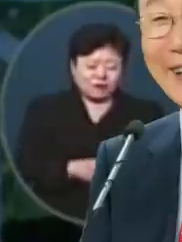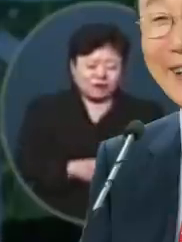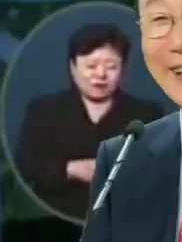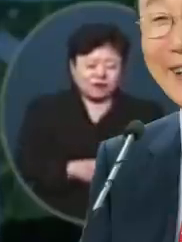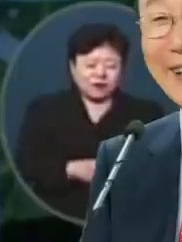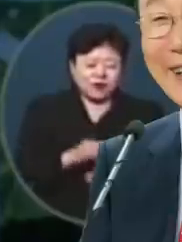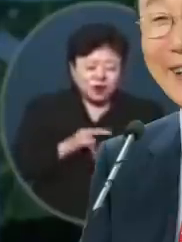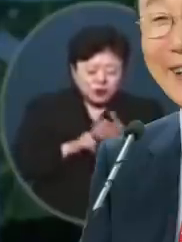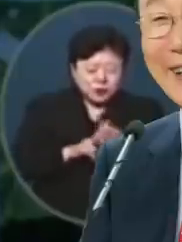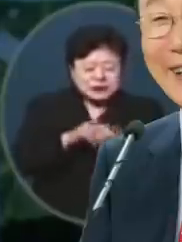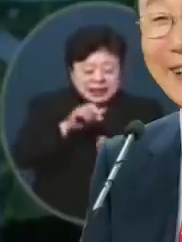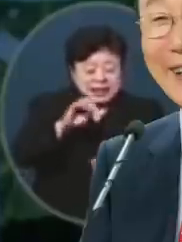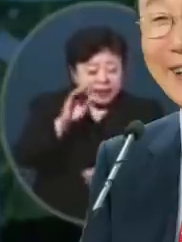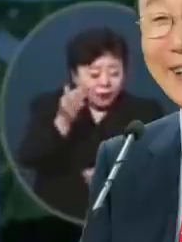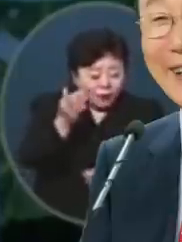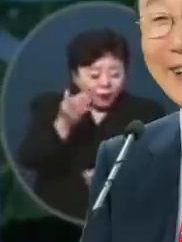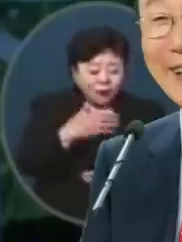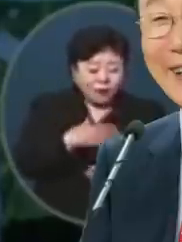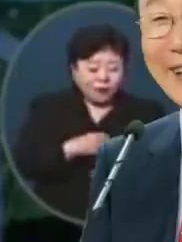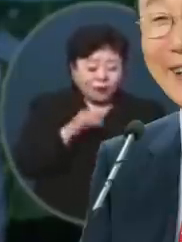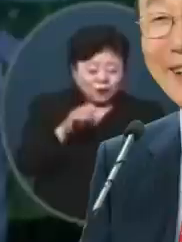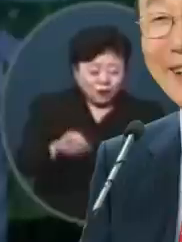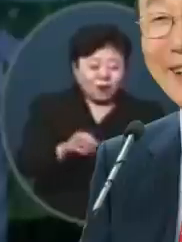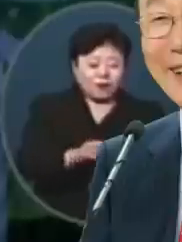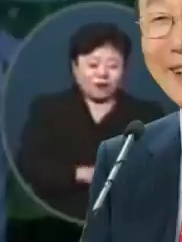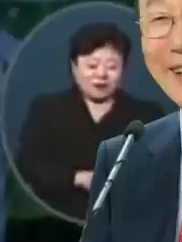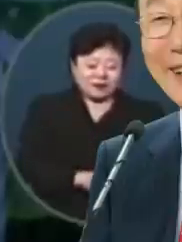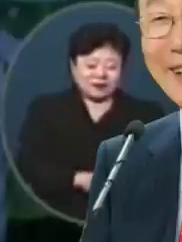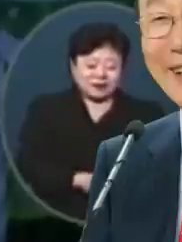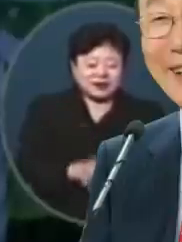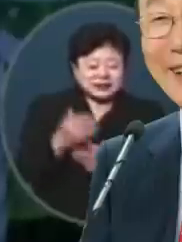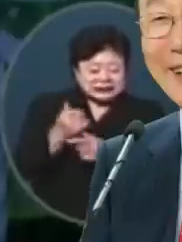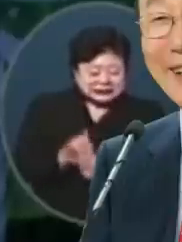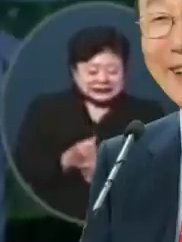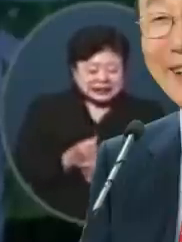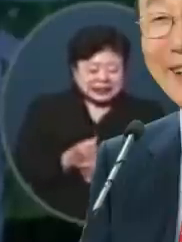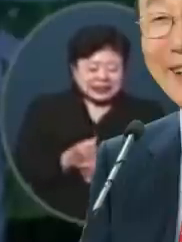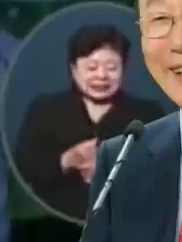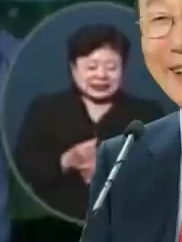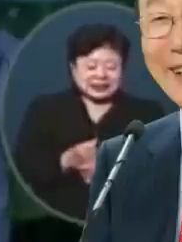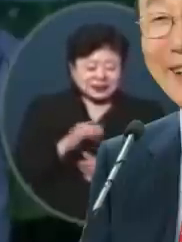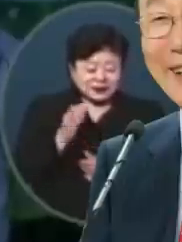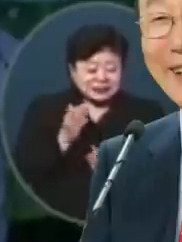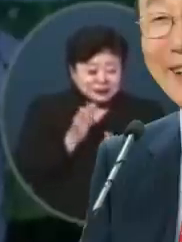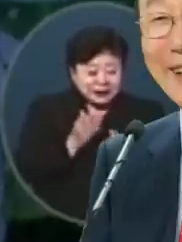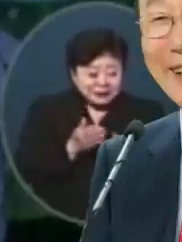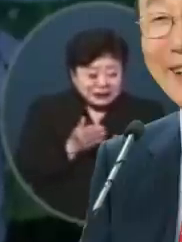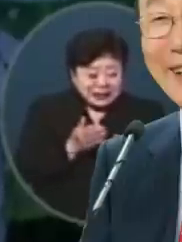요새가 되어주시기를 원하고 여러분이 의지하기를 원하시는 것입니다.